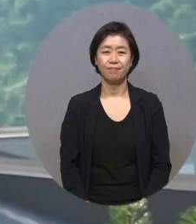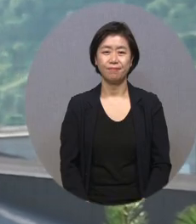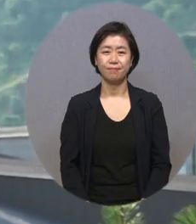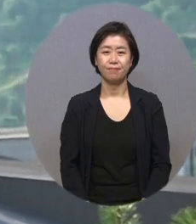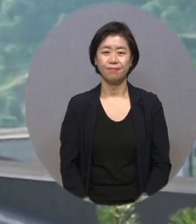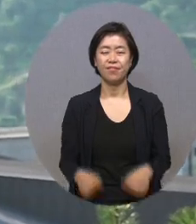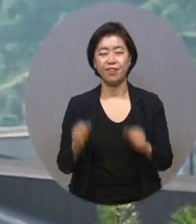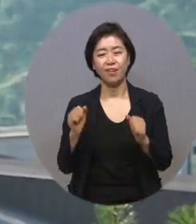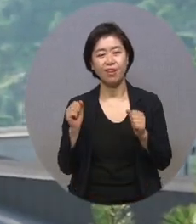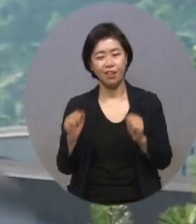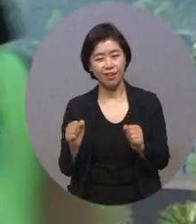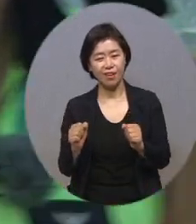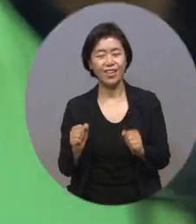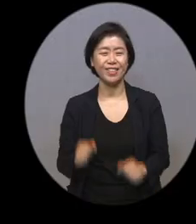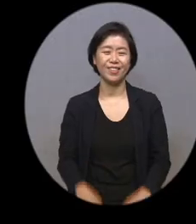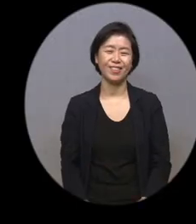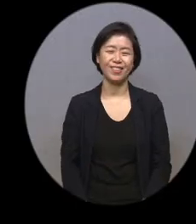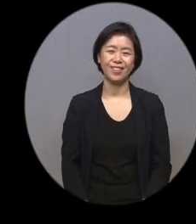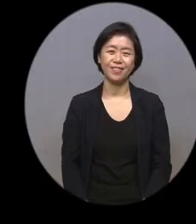화이팅!